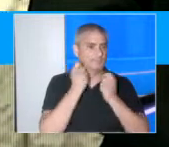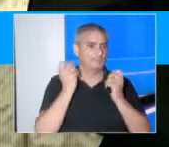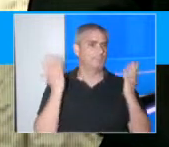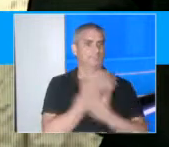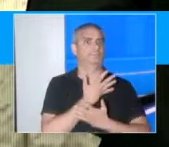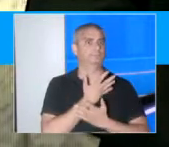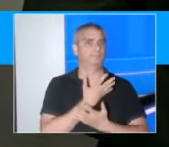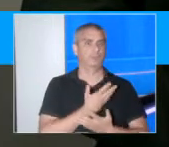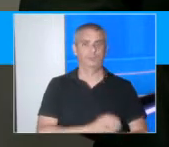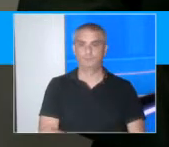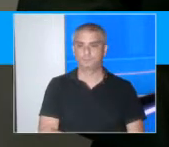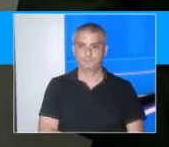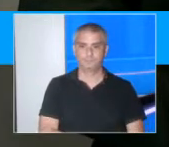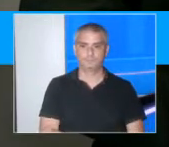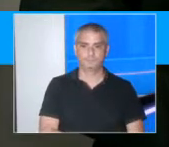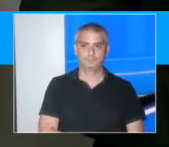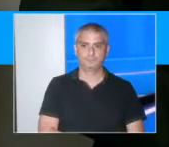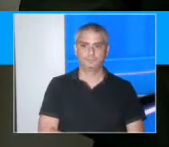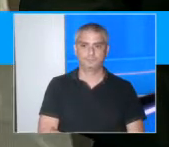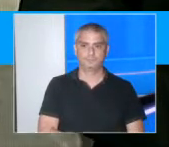הזה? לחלוטין, אני